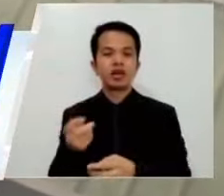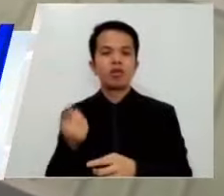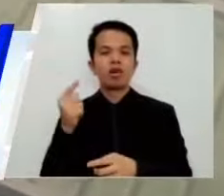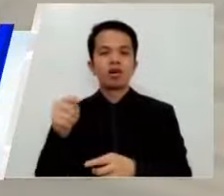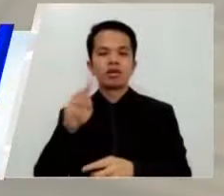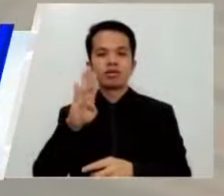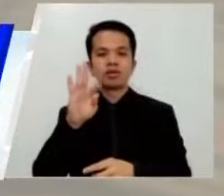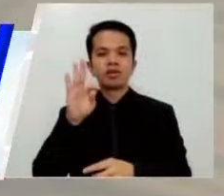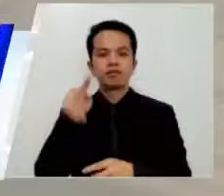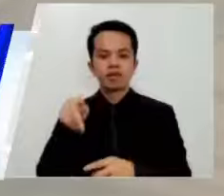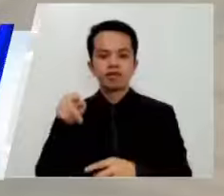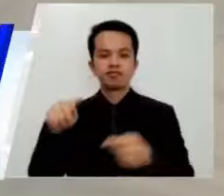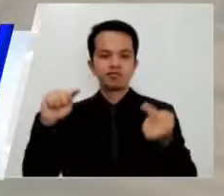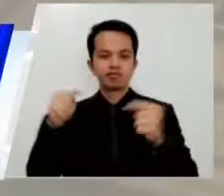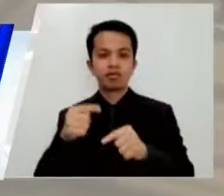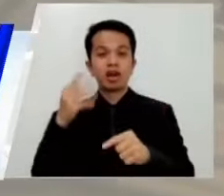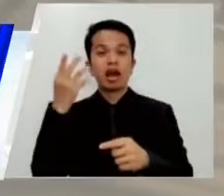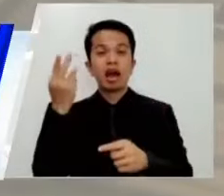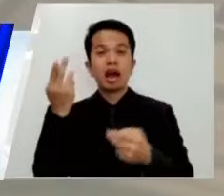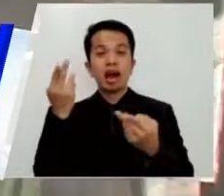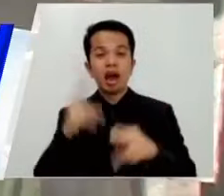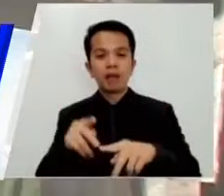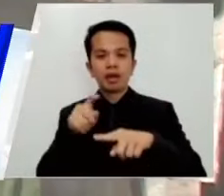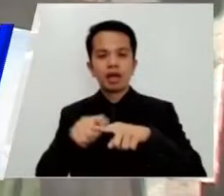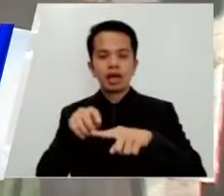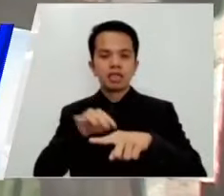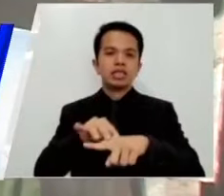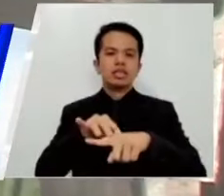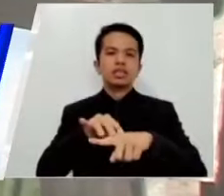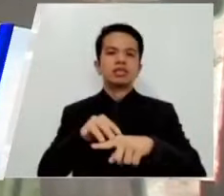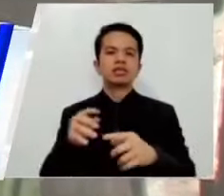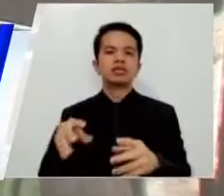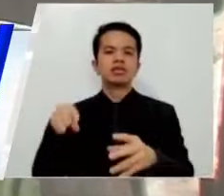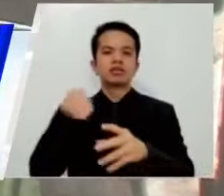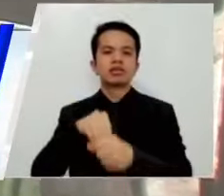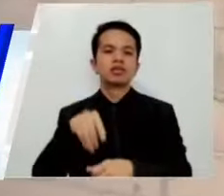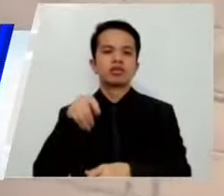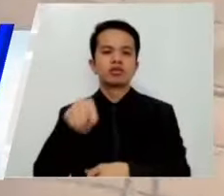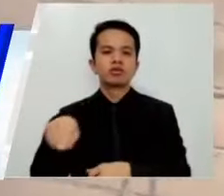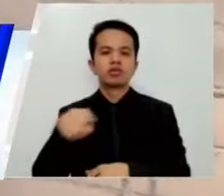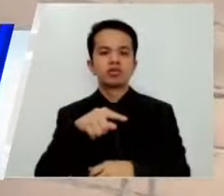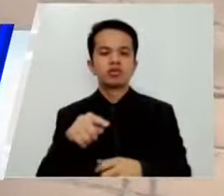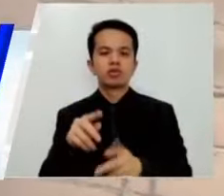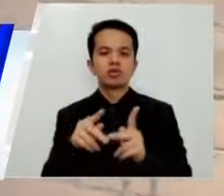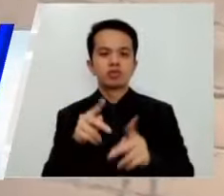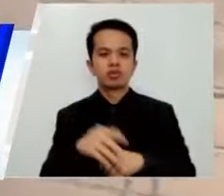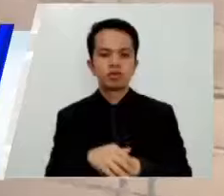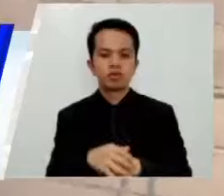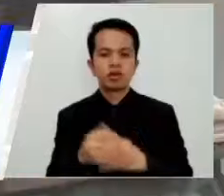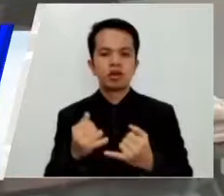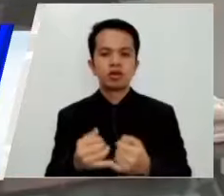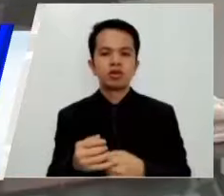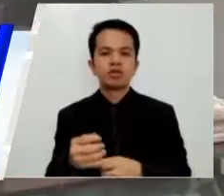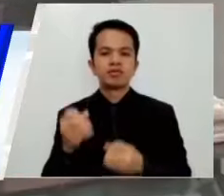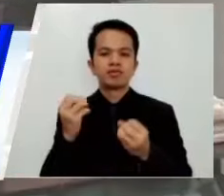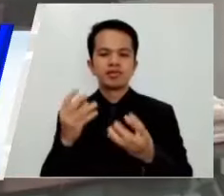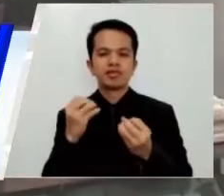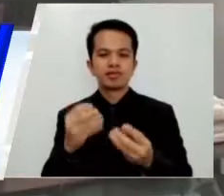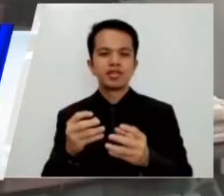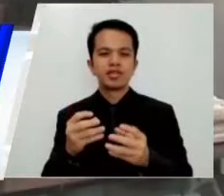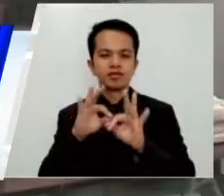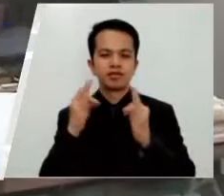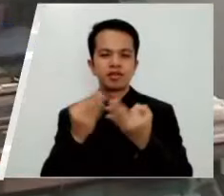na nakuryente habang sinasagip ang isang residente. Bahigit 30 pamilya ang apektado sa sunog